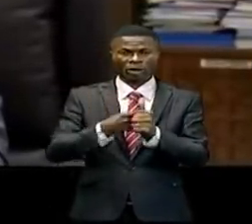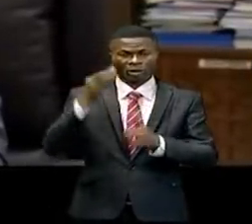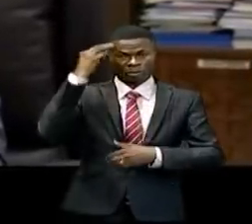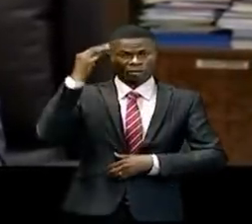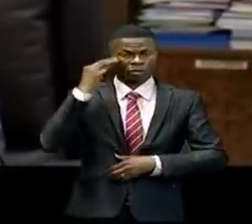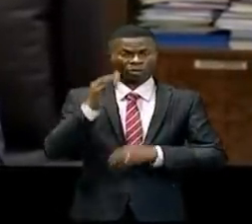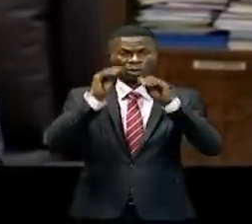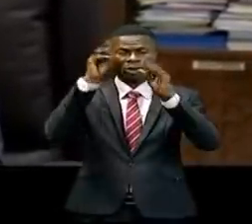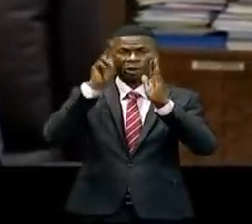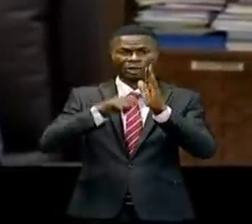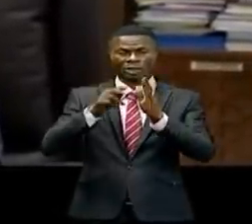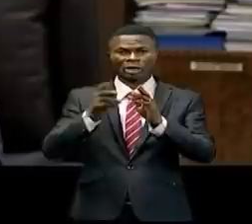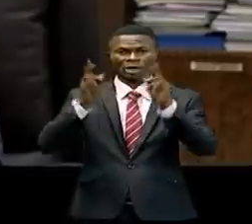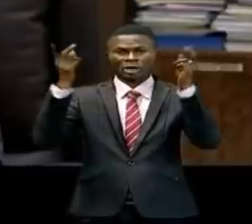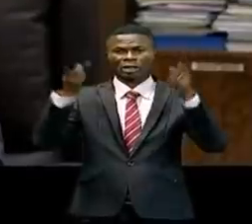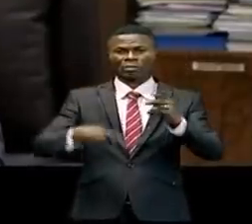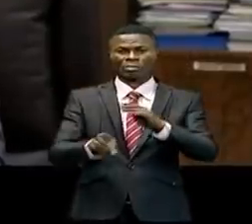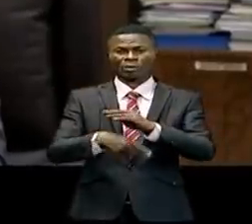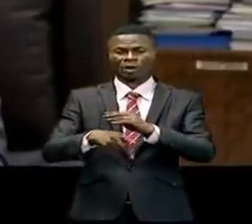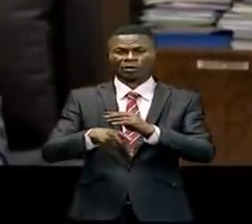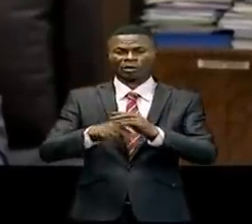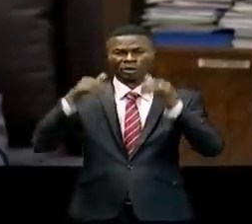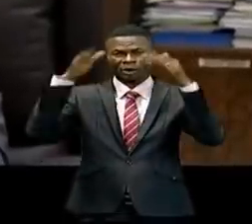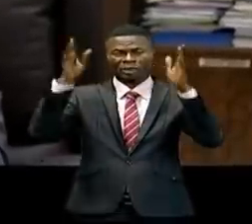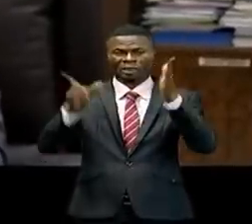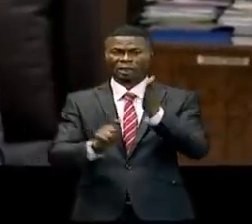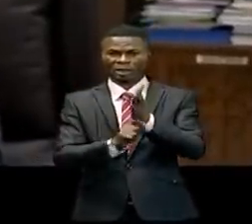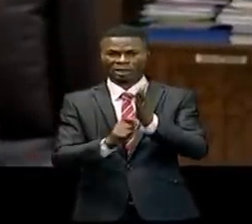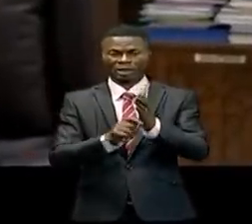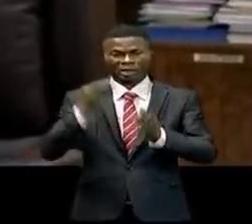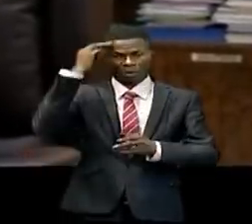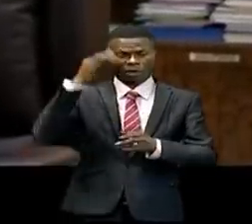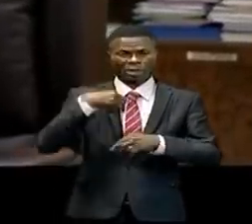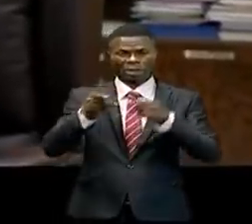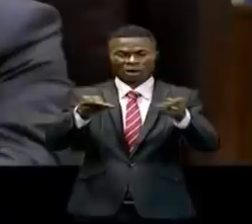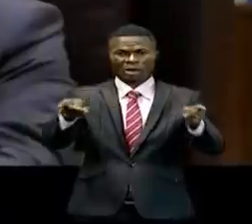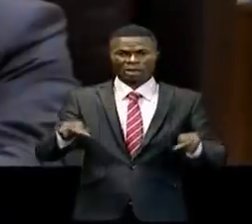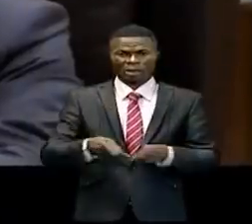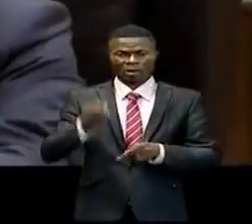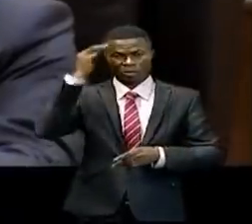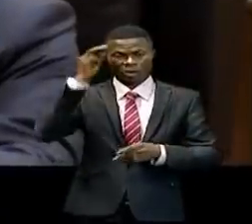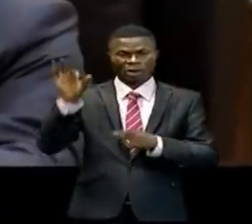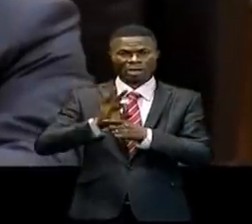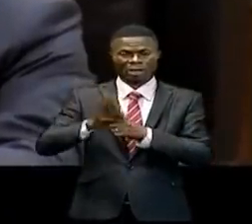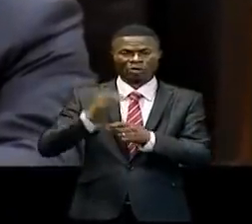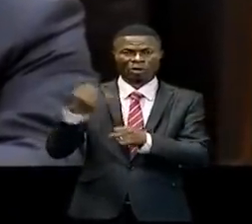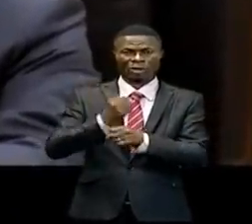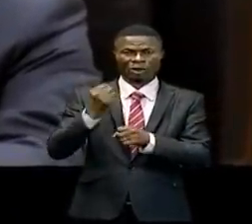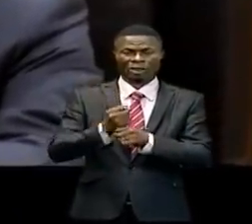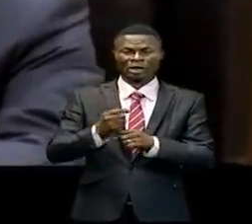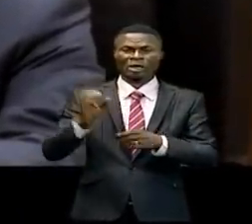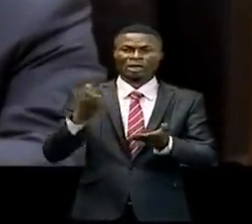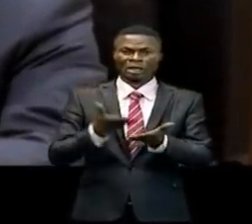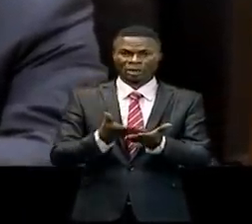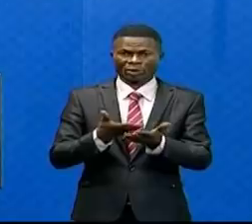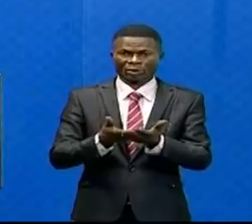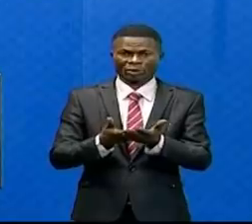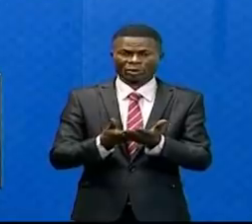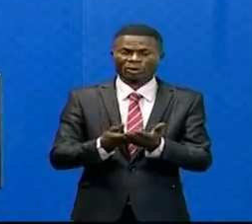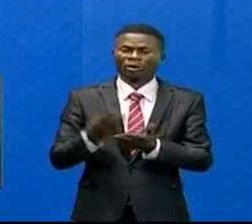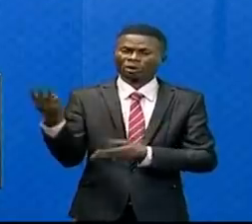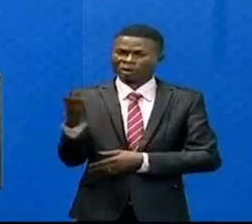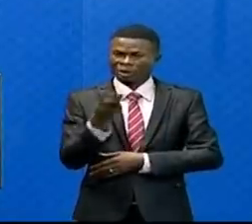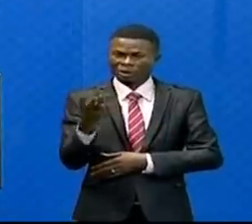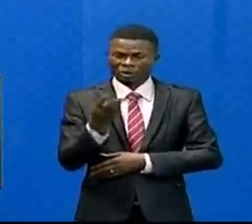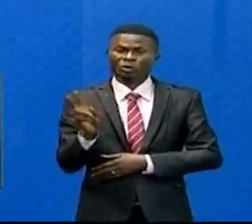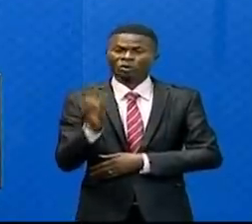de l'Enseignement primaire, secondaire et technique, le ministre des Affaires foncières et la ministre de la Formation professionnelle et métiers ont effectué